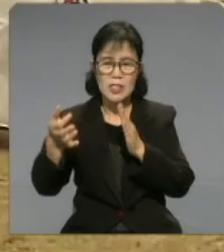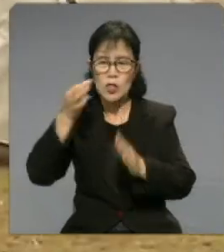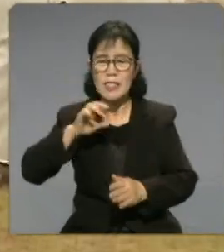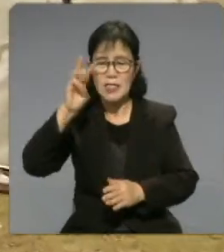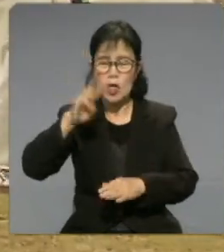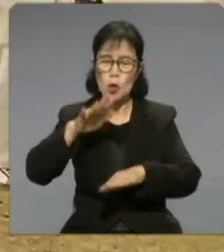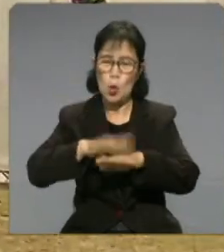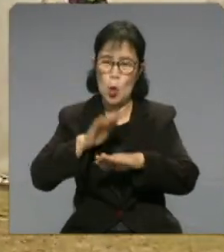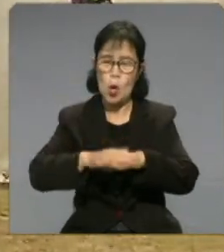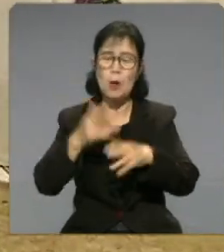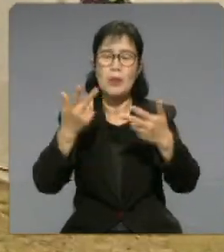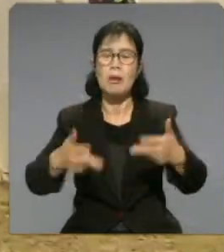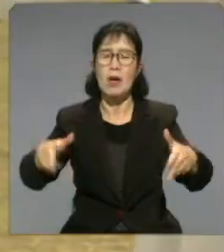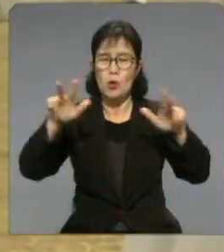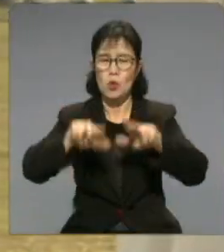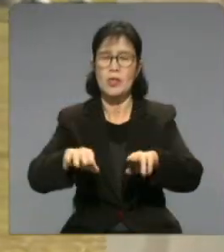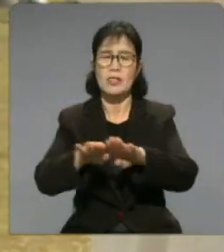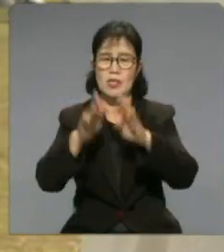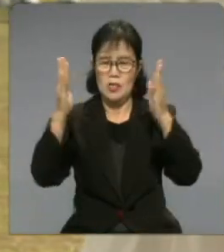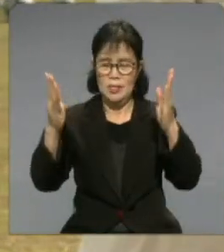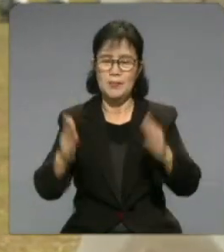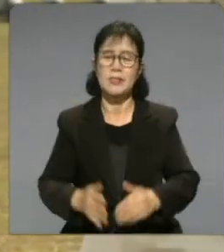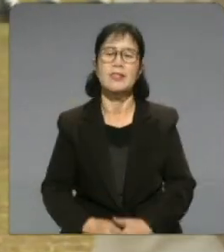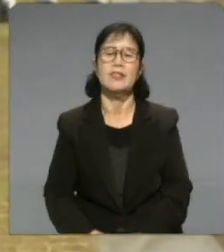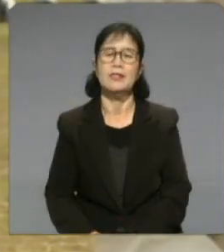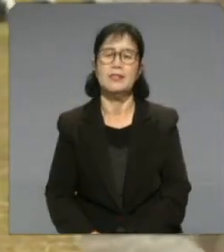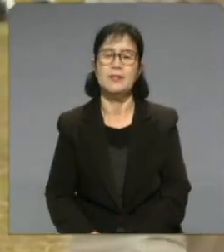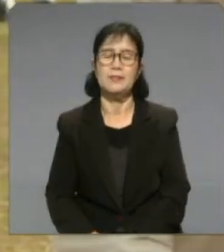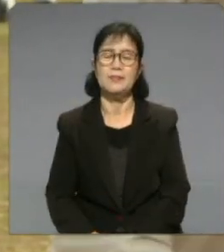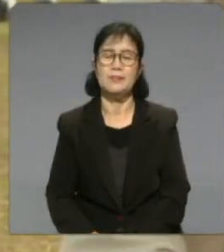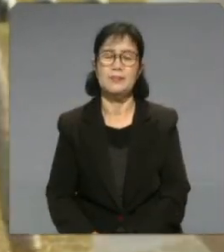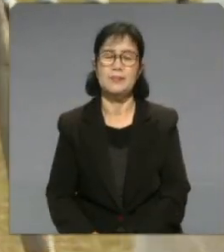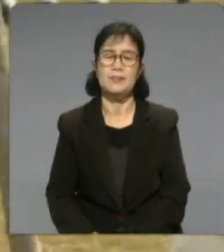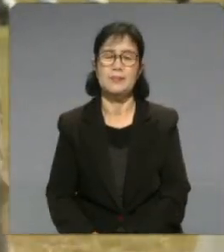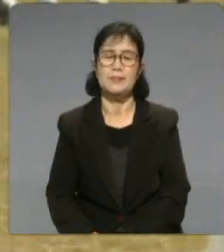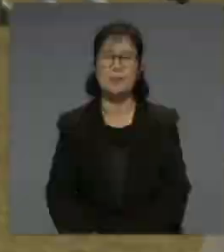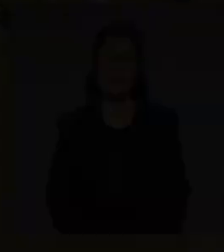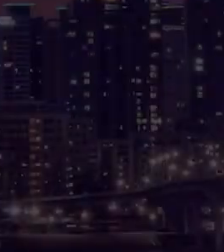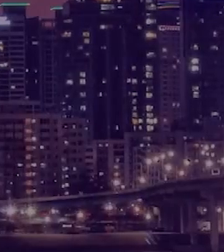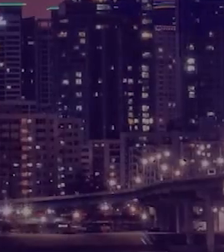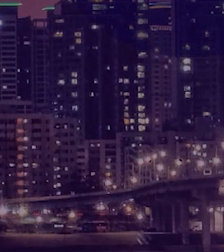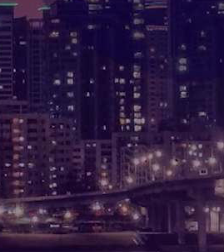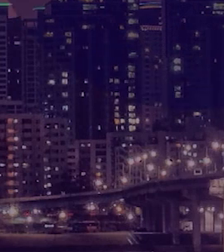이천 농업 테마공원에서 열립니다. OBS 뉴스 문정진입니다.